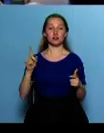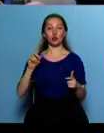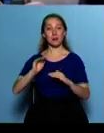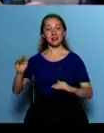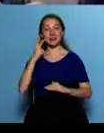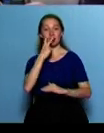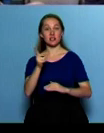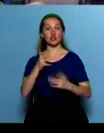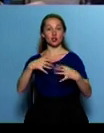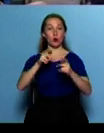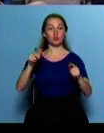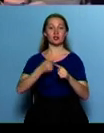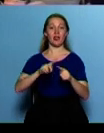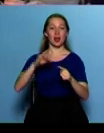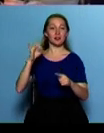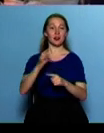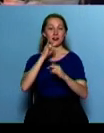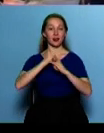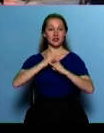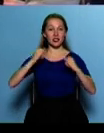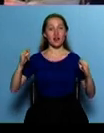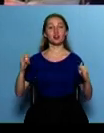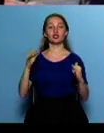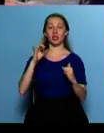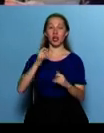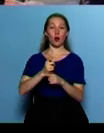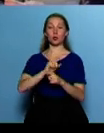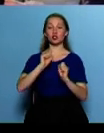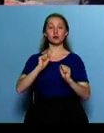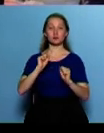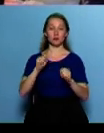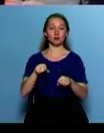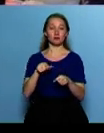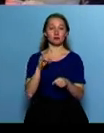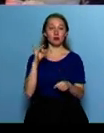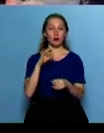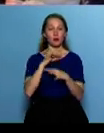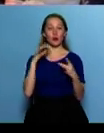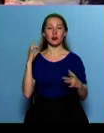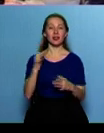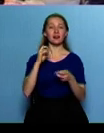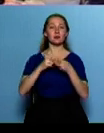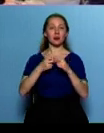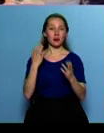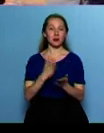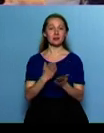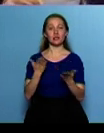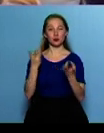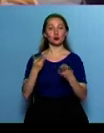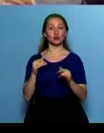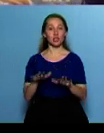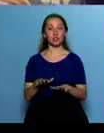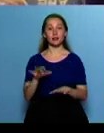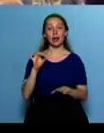что общество – это живой развивающийся организм, и в нем действительно очень много, в том числе и проблем, которые нужно решать.